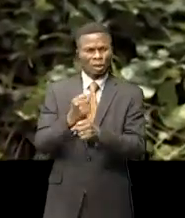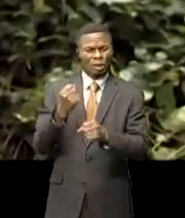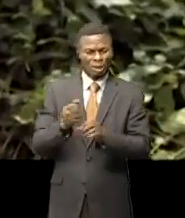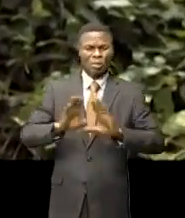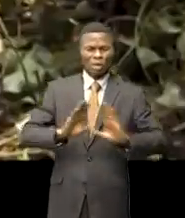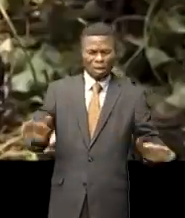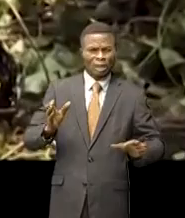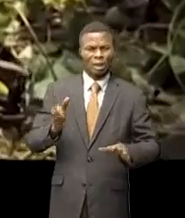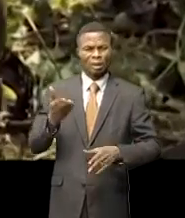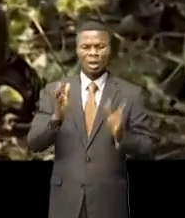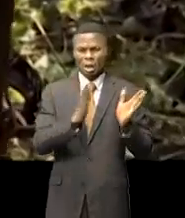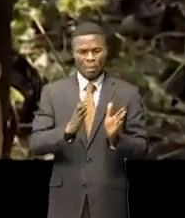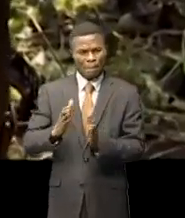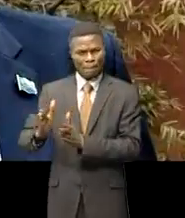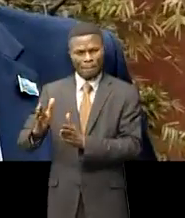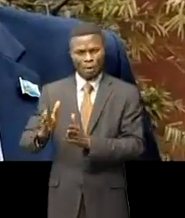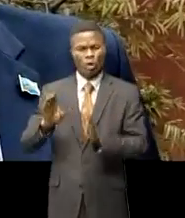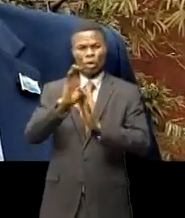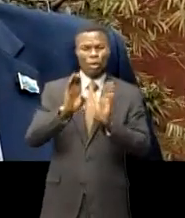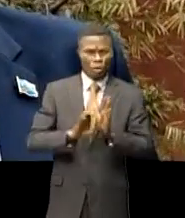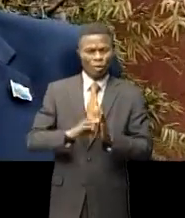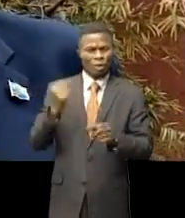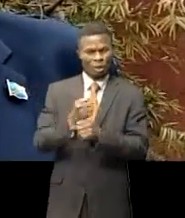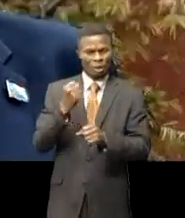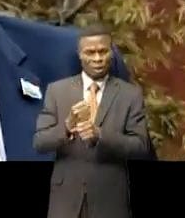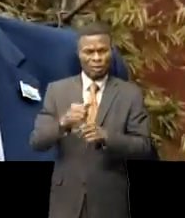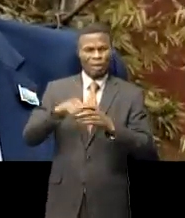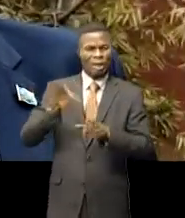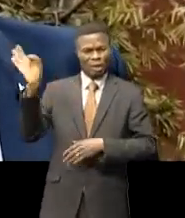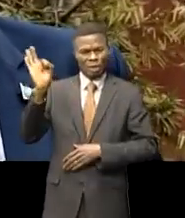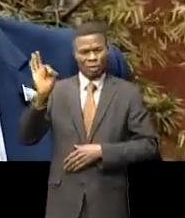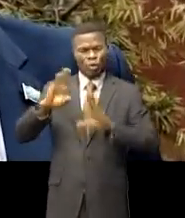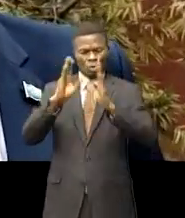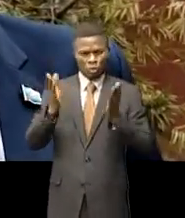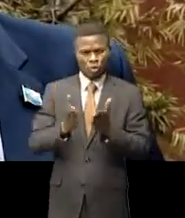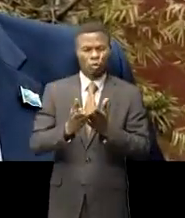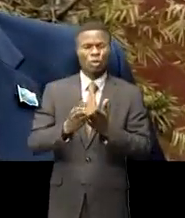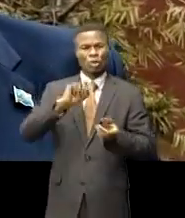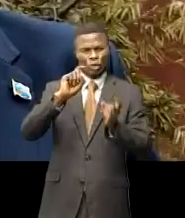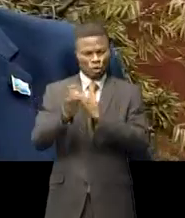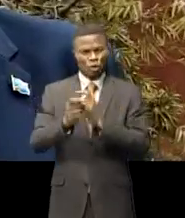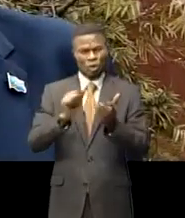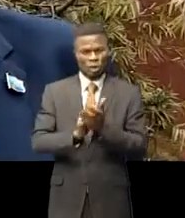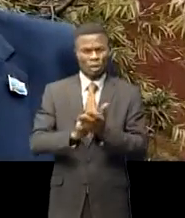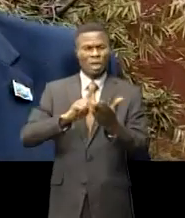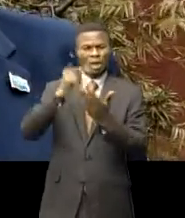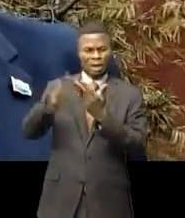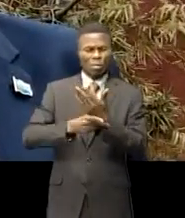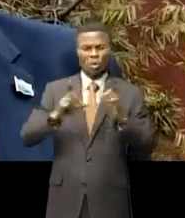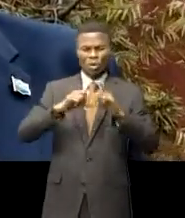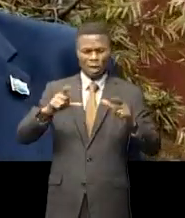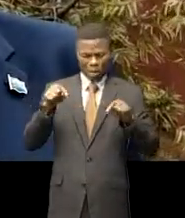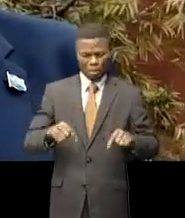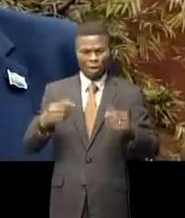capacités, améliorer leurs conditions de travail au sens large. Tout ça doit être revu et ça c'est un des gros chantiers que nous trouvons mis